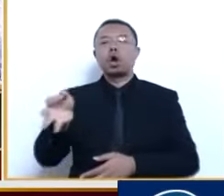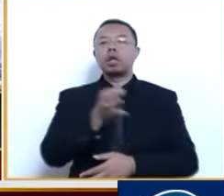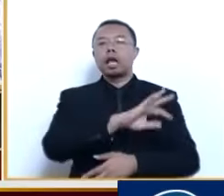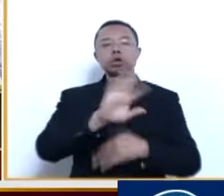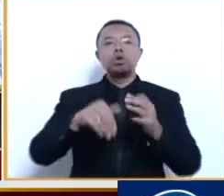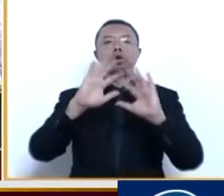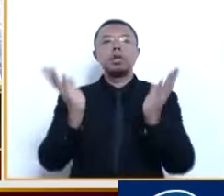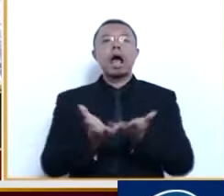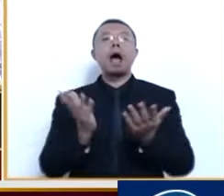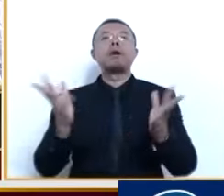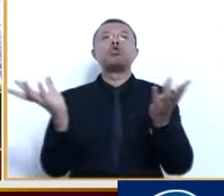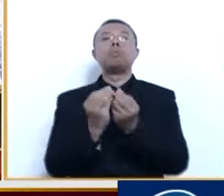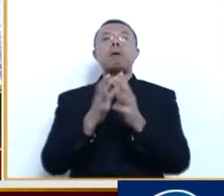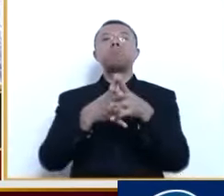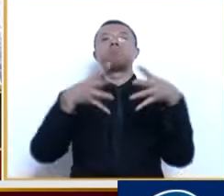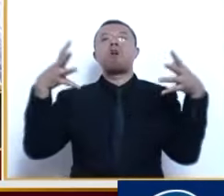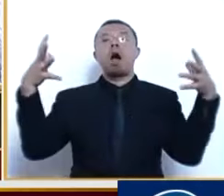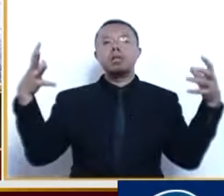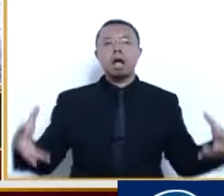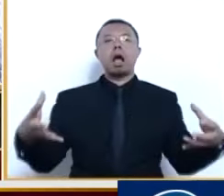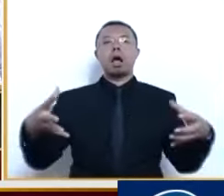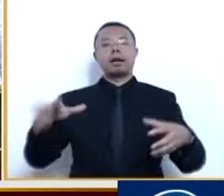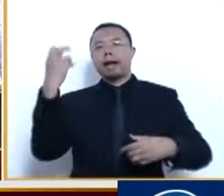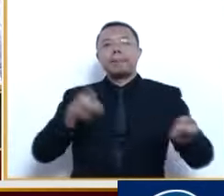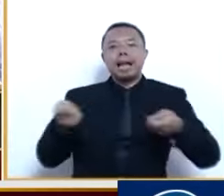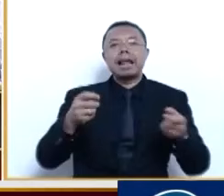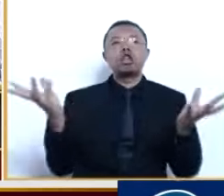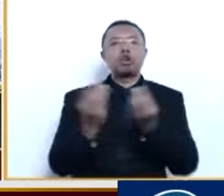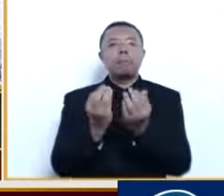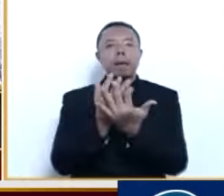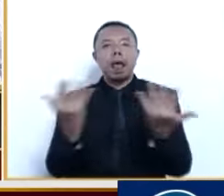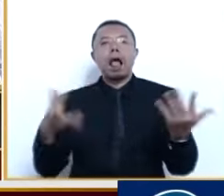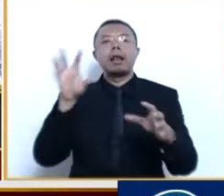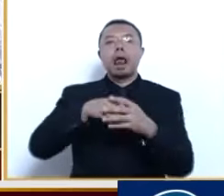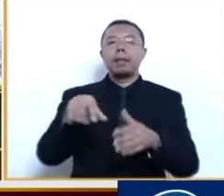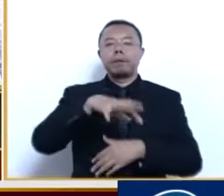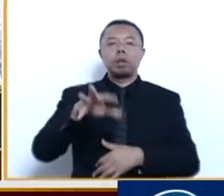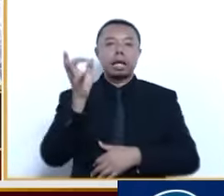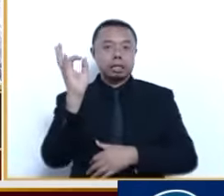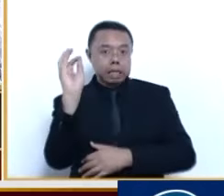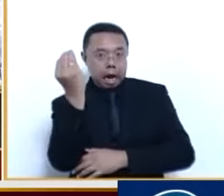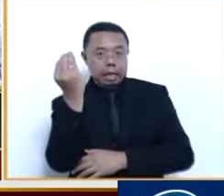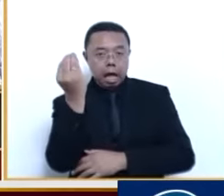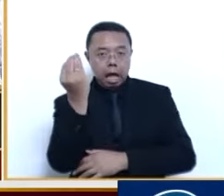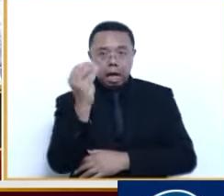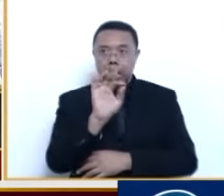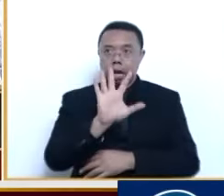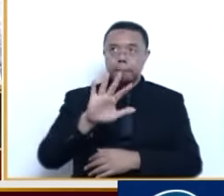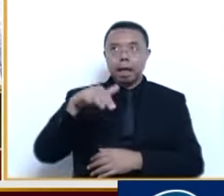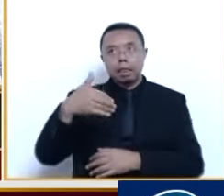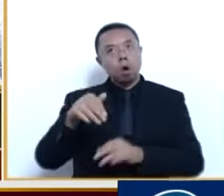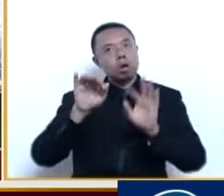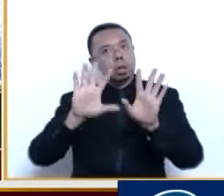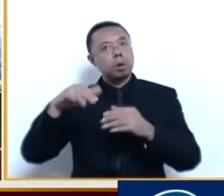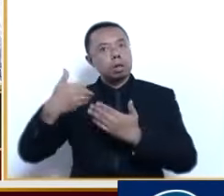di dunia adalah over population populasi yang tidak terkendali Mas Pram bang Dul ya Sehingga dalam 5 10 15